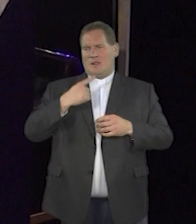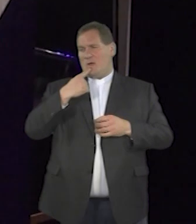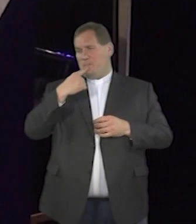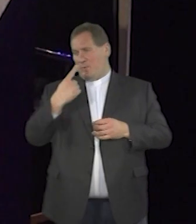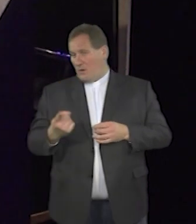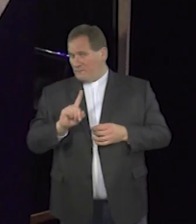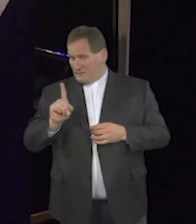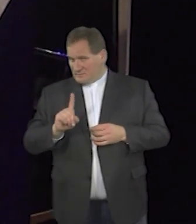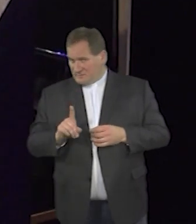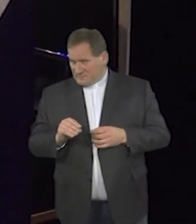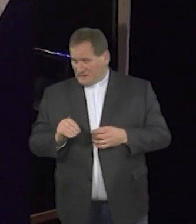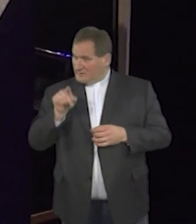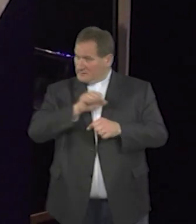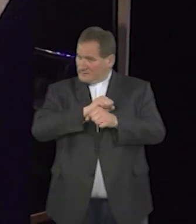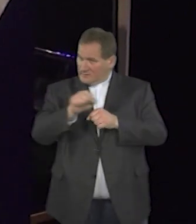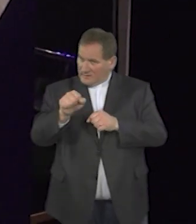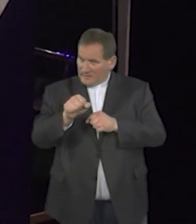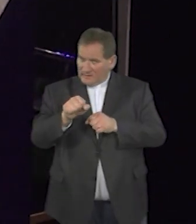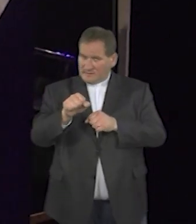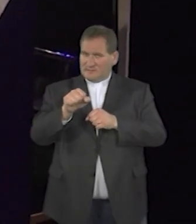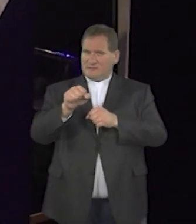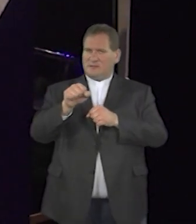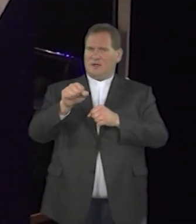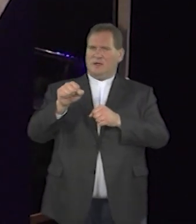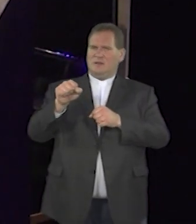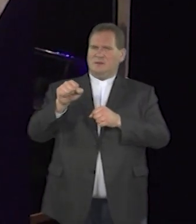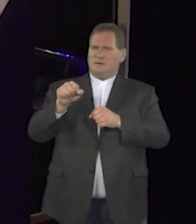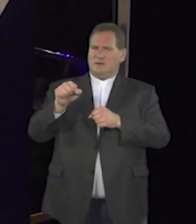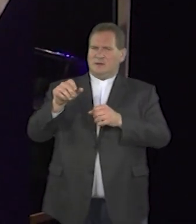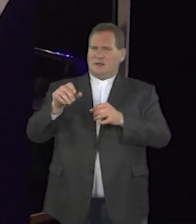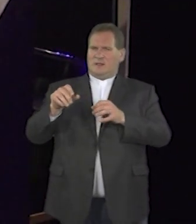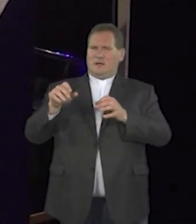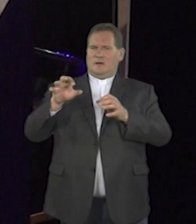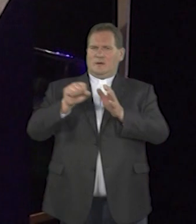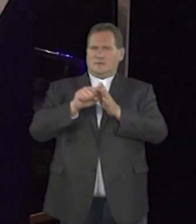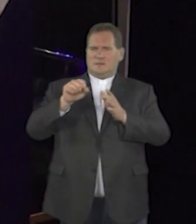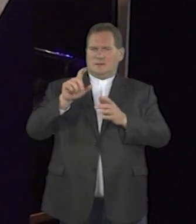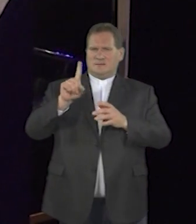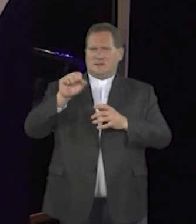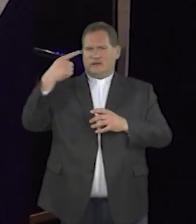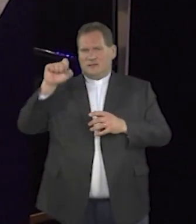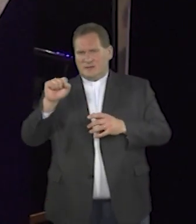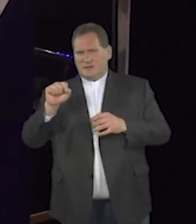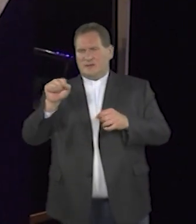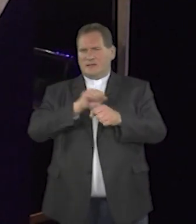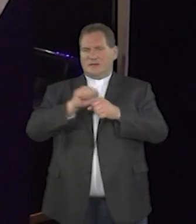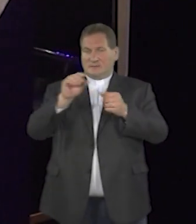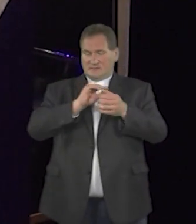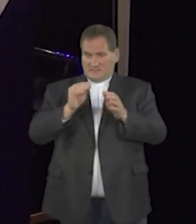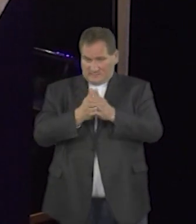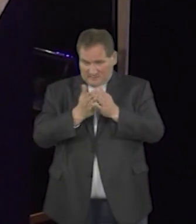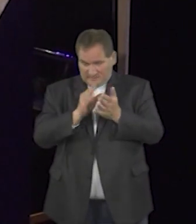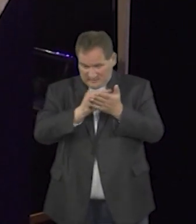Powiedz, że ty jesteś rodem z kraju Ozada. Stoi w książkach, że jest kiedyś